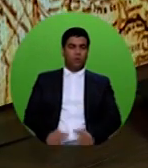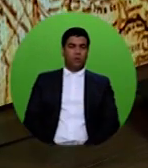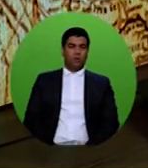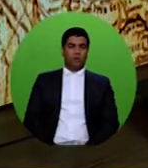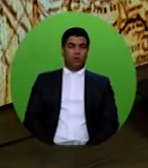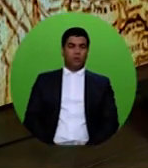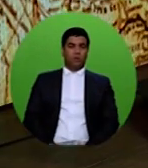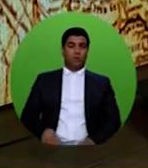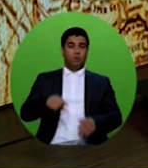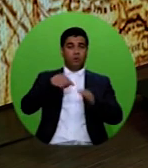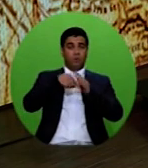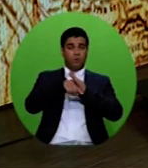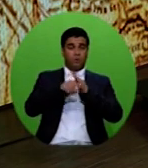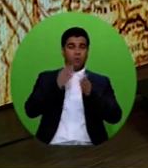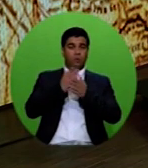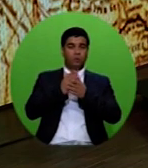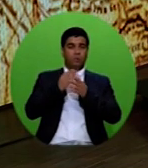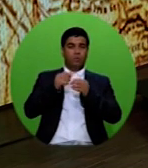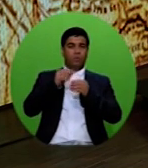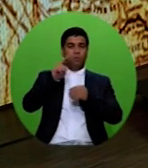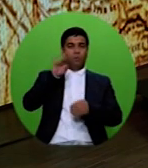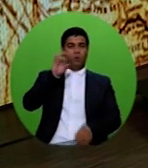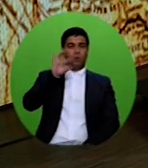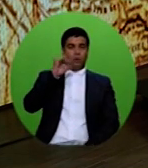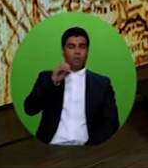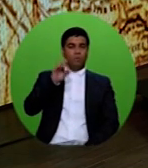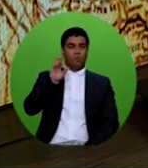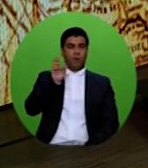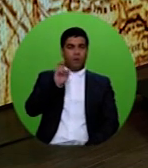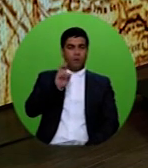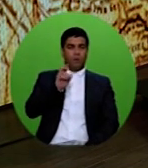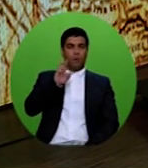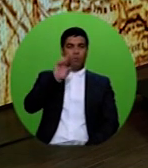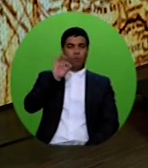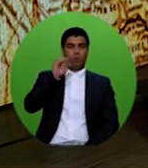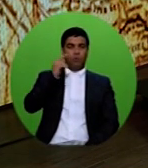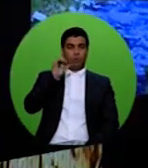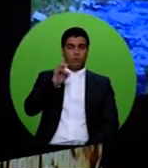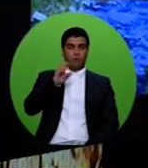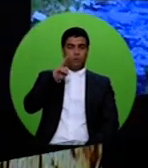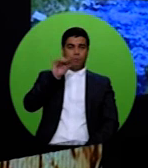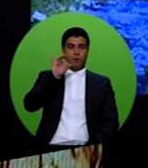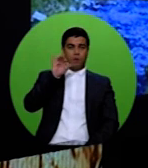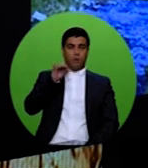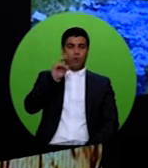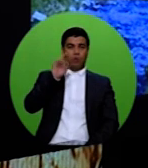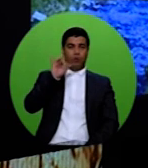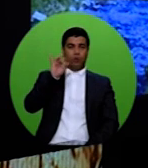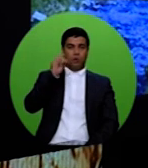Также здесь произрастают такие растения, как полынь белая, бурган, пырей,